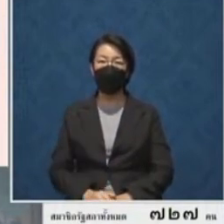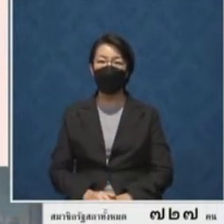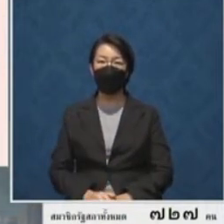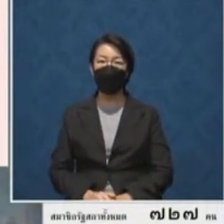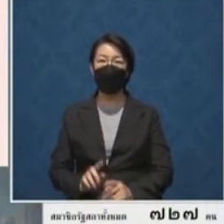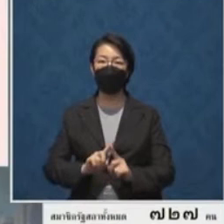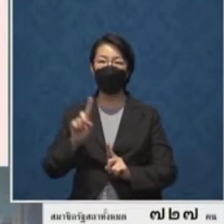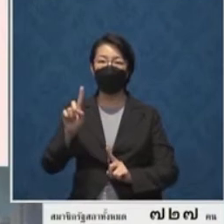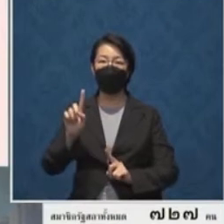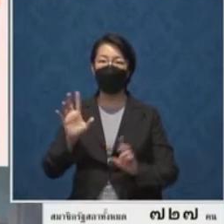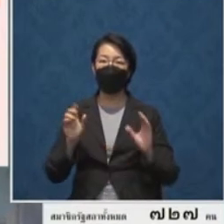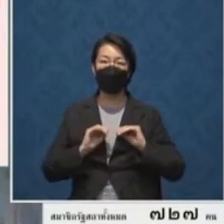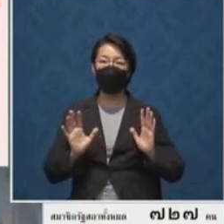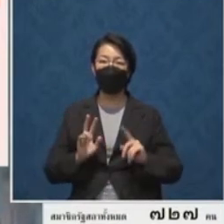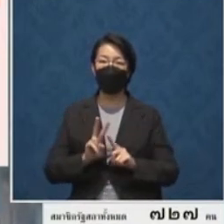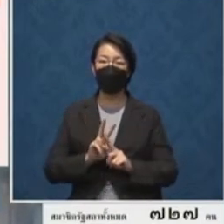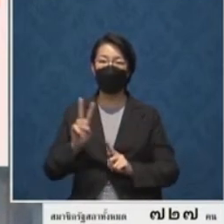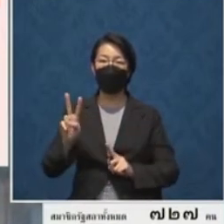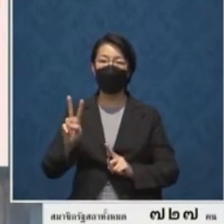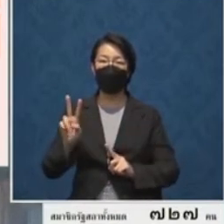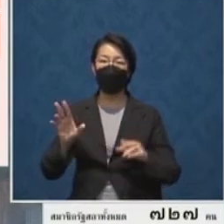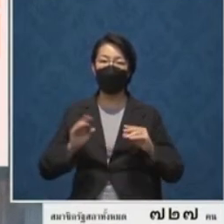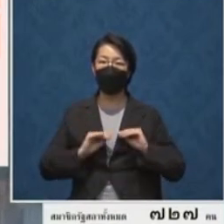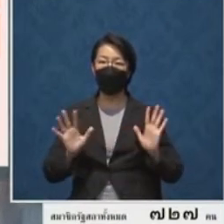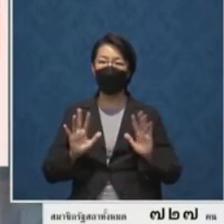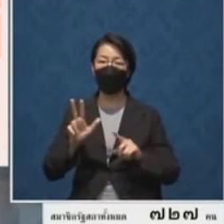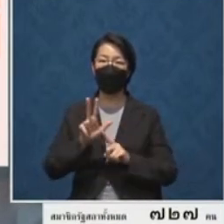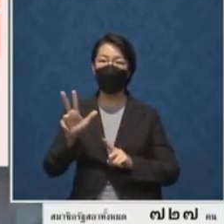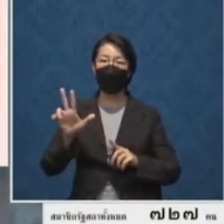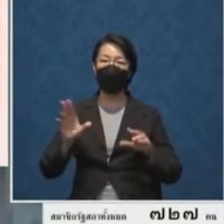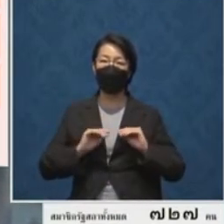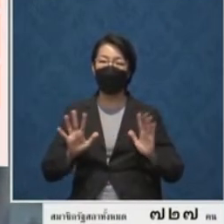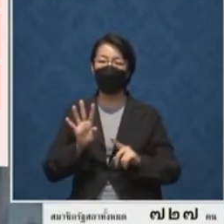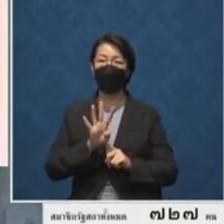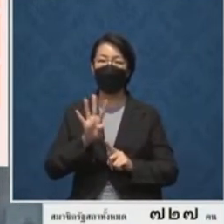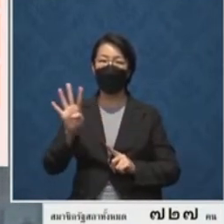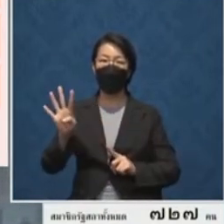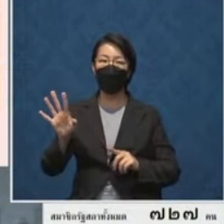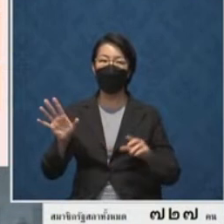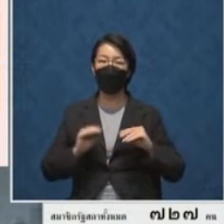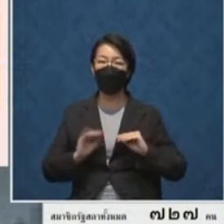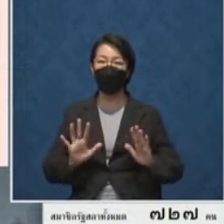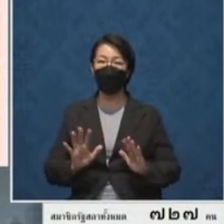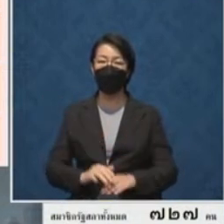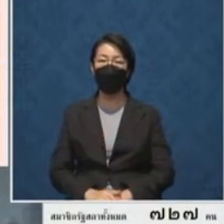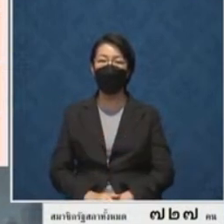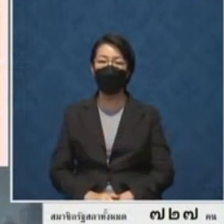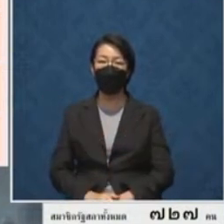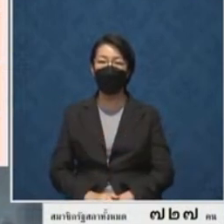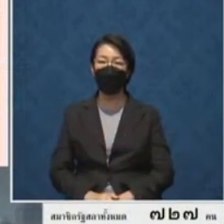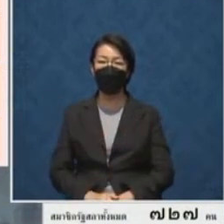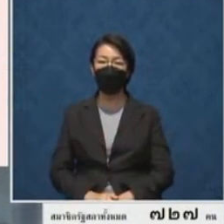การ2ไม่รับหลักการ3ไม่รับหลักการ4ไม่รับหลักการครับ